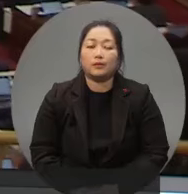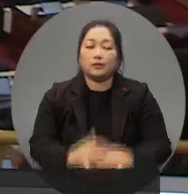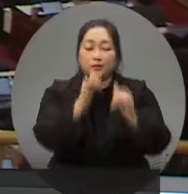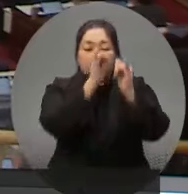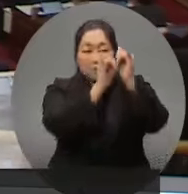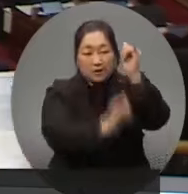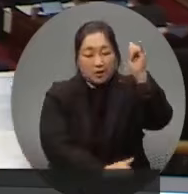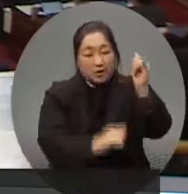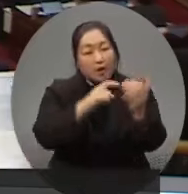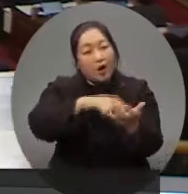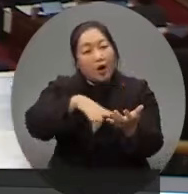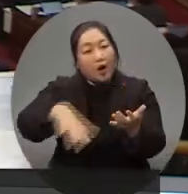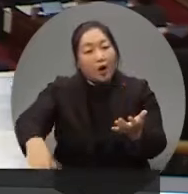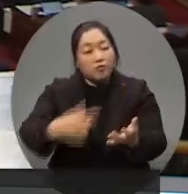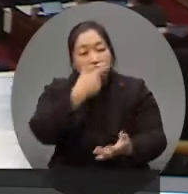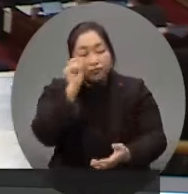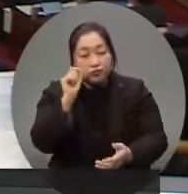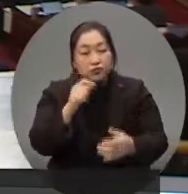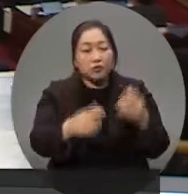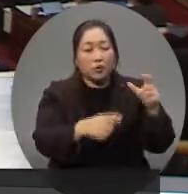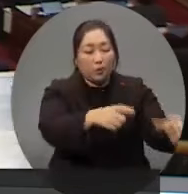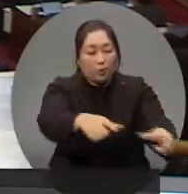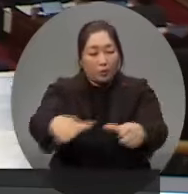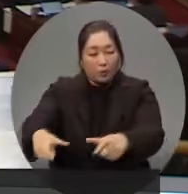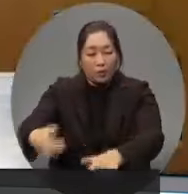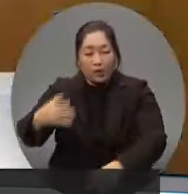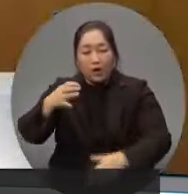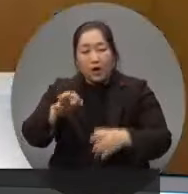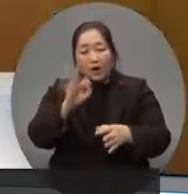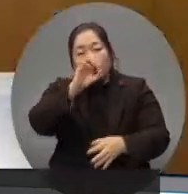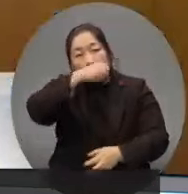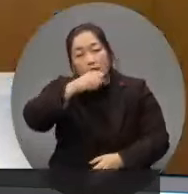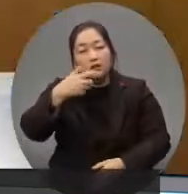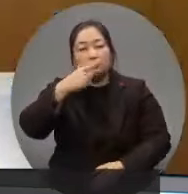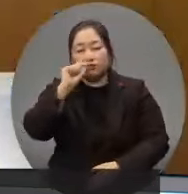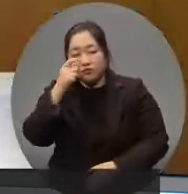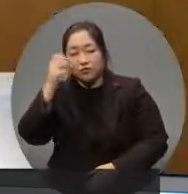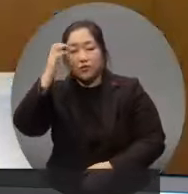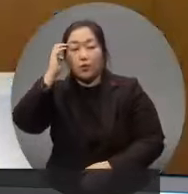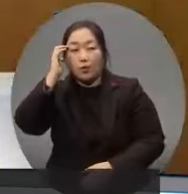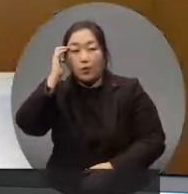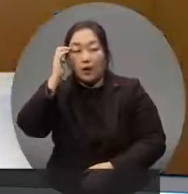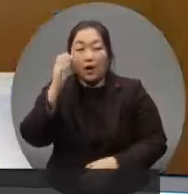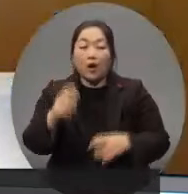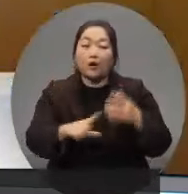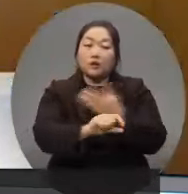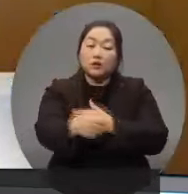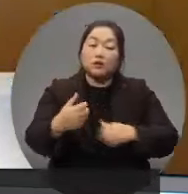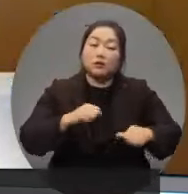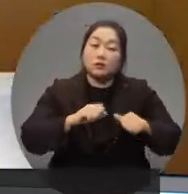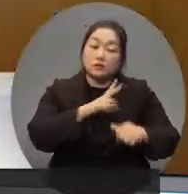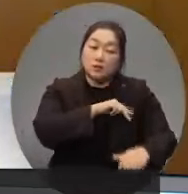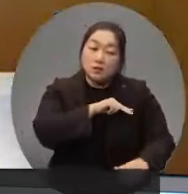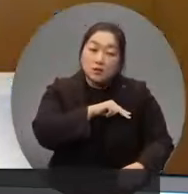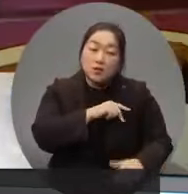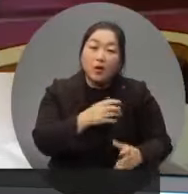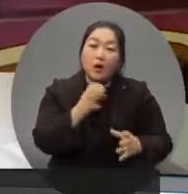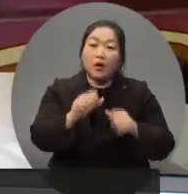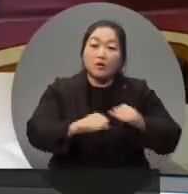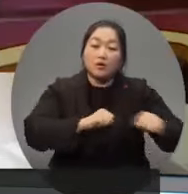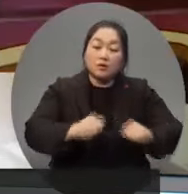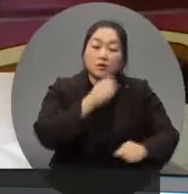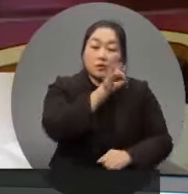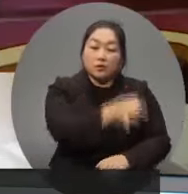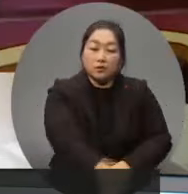역대급 세수 부족으로 지자체마다 골머리를 앓는 가운데 지방의원 의정비 인상이 추진됩니다. 법령